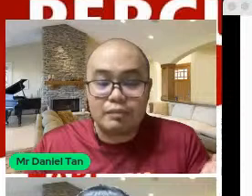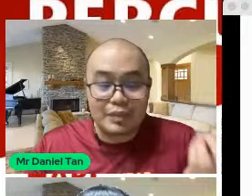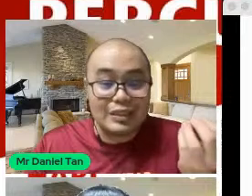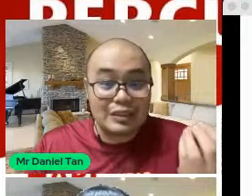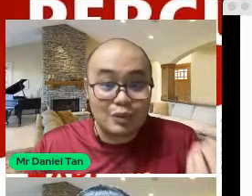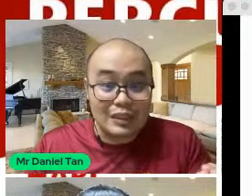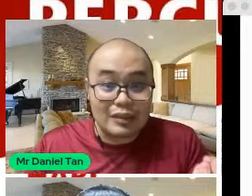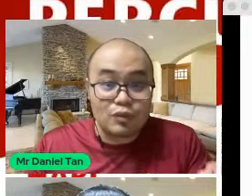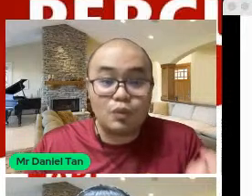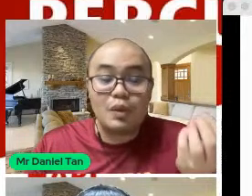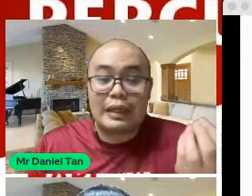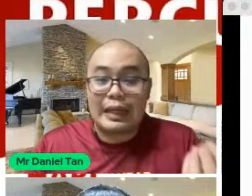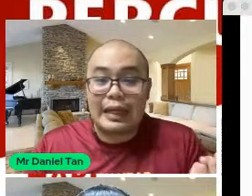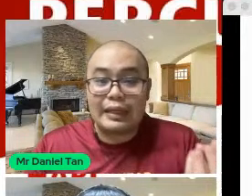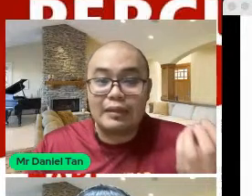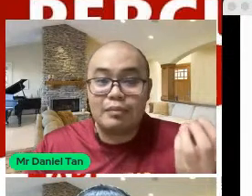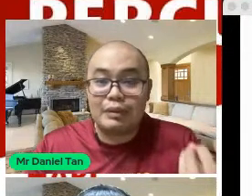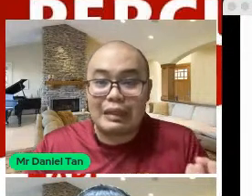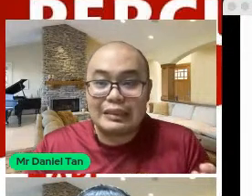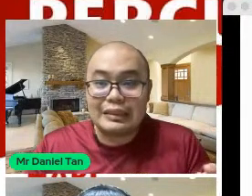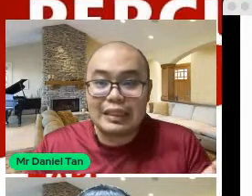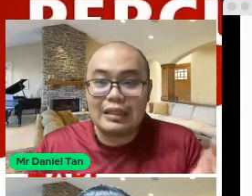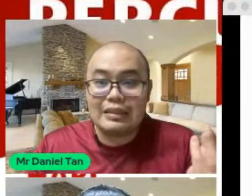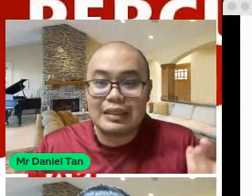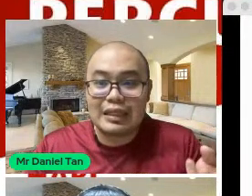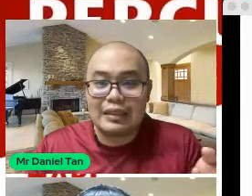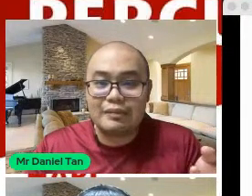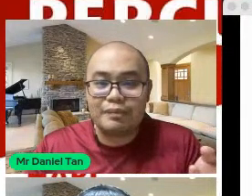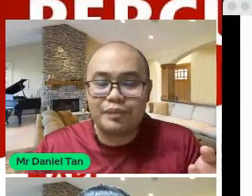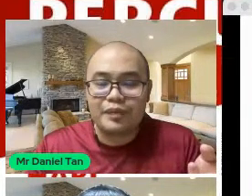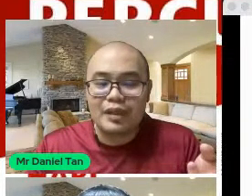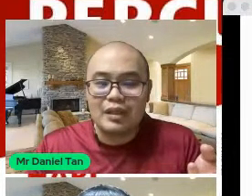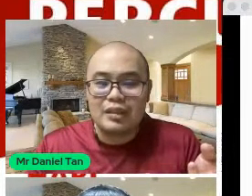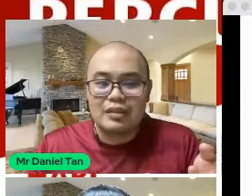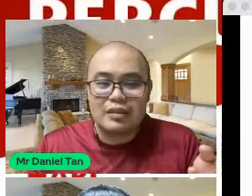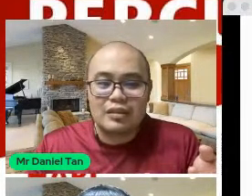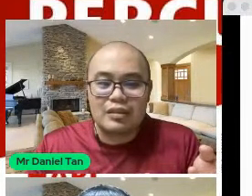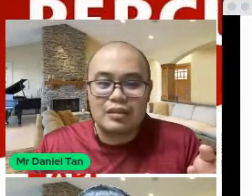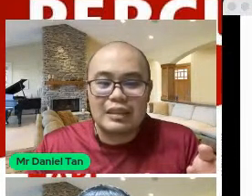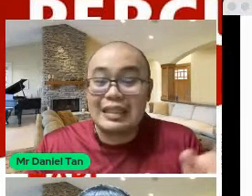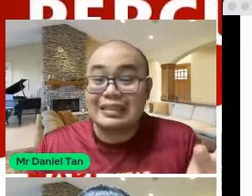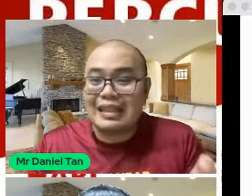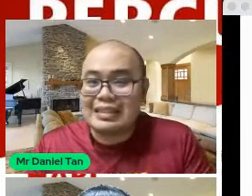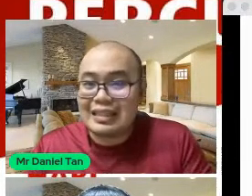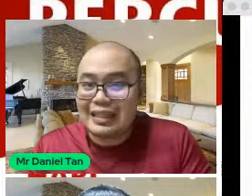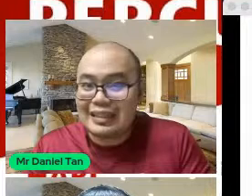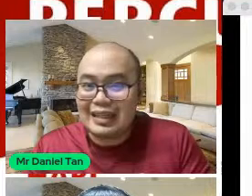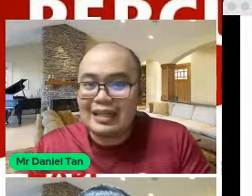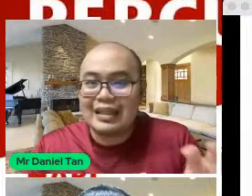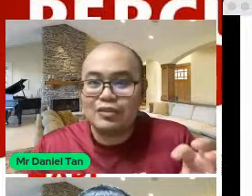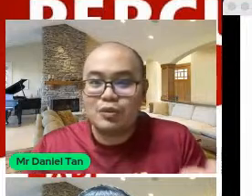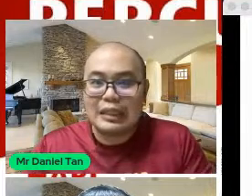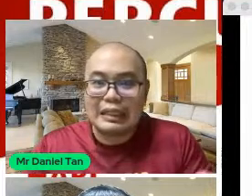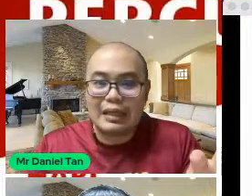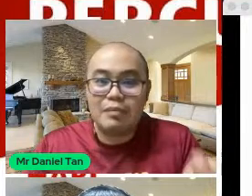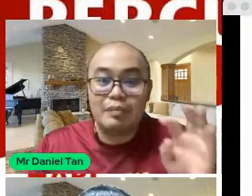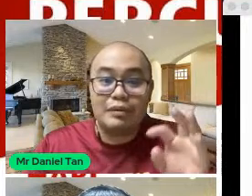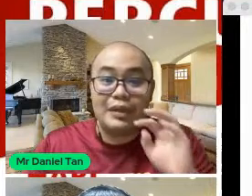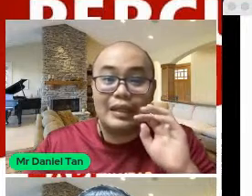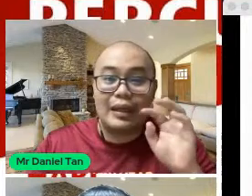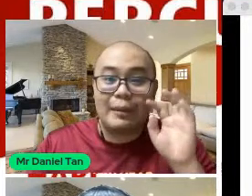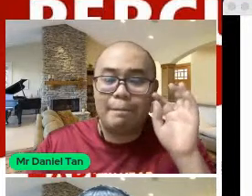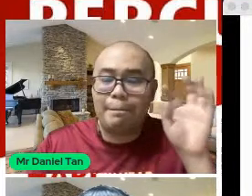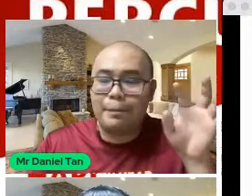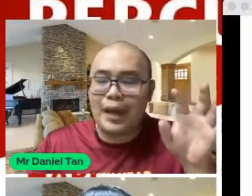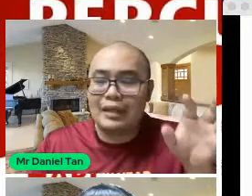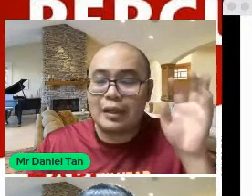sudah meski sudah tentu akan berasa sangat tidak selesa dengan dia dan juga akan